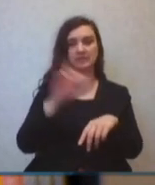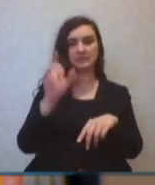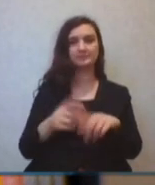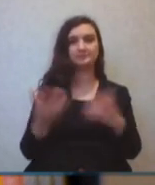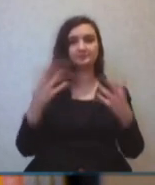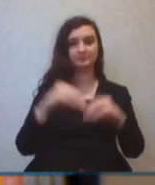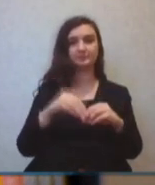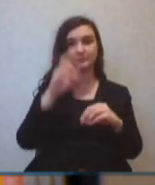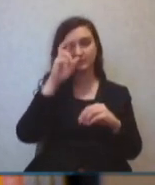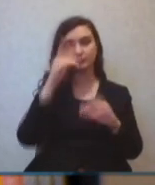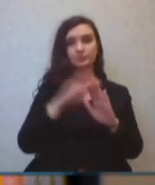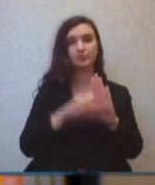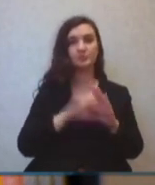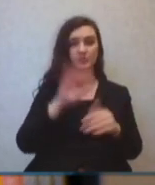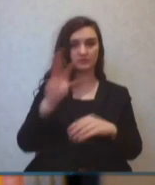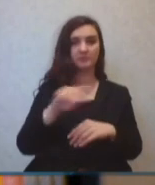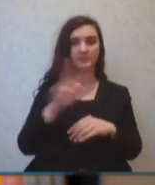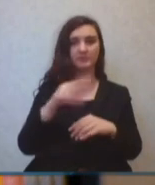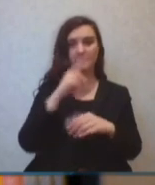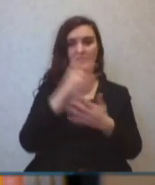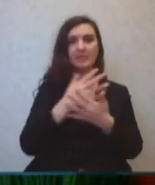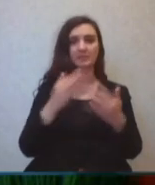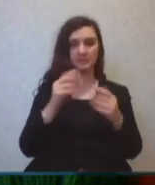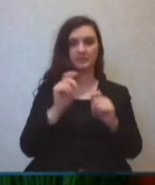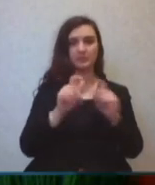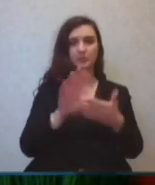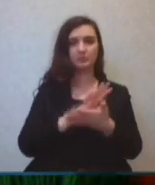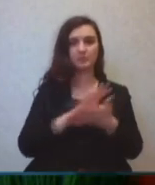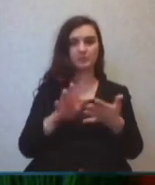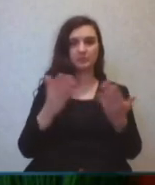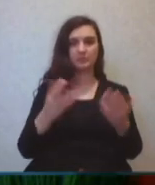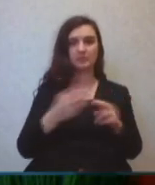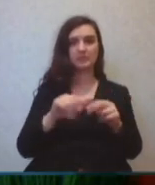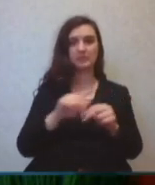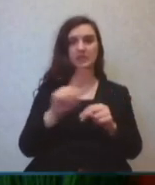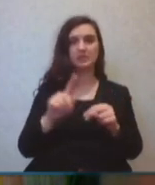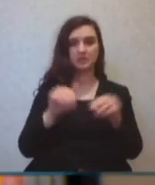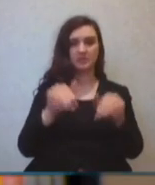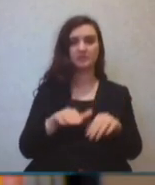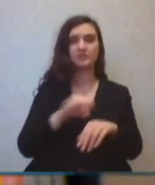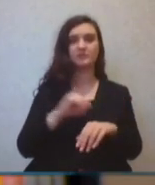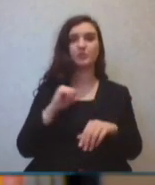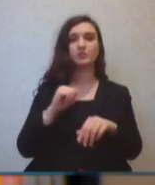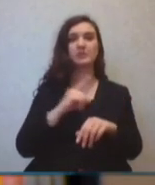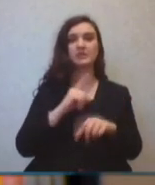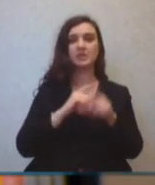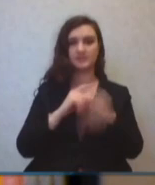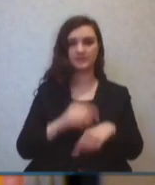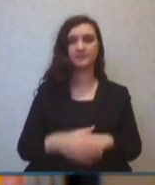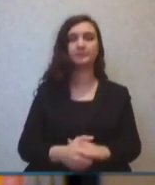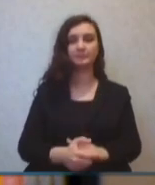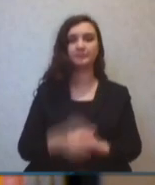ერთვება სახელმწიფო პროგრამაში და მედიკამენტებიც უფასოა. ის რასაც გადაწყვეტს თვითონ სპეციალისტი. მე